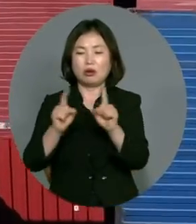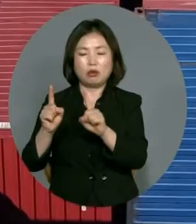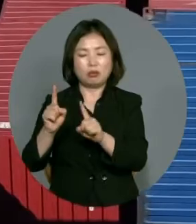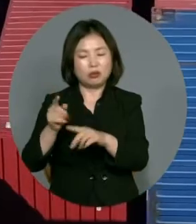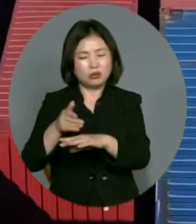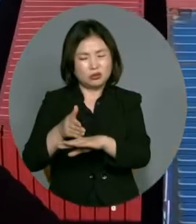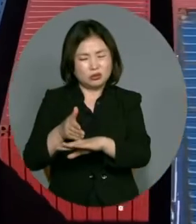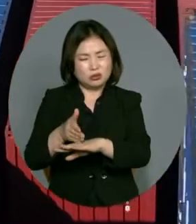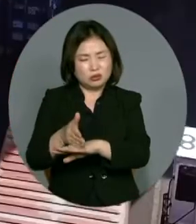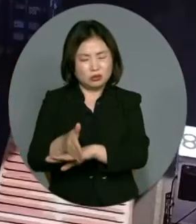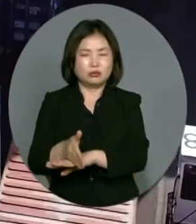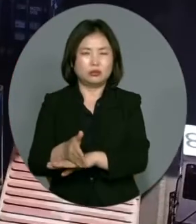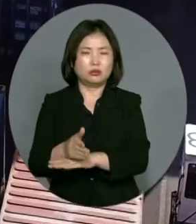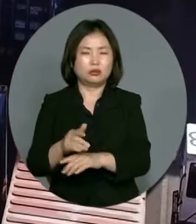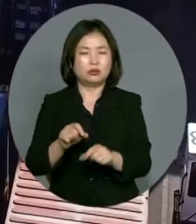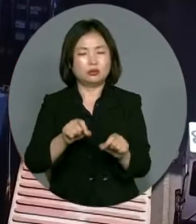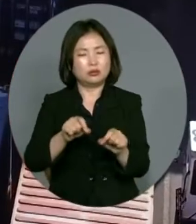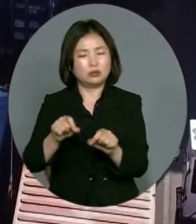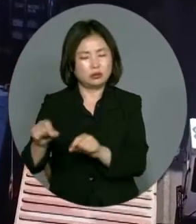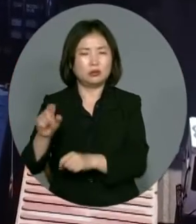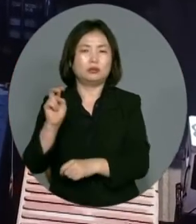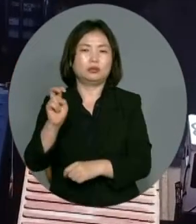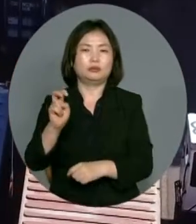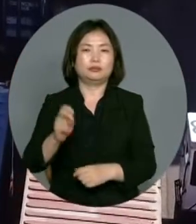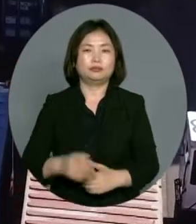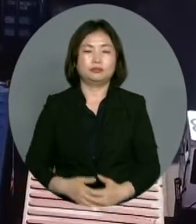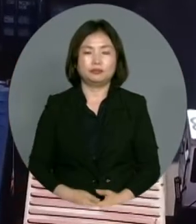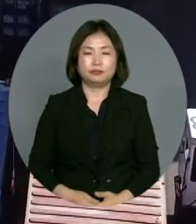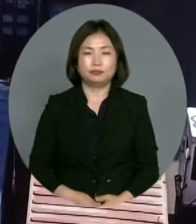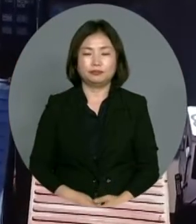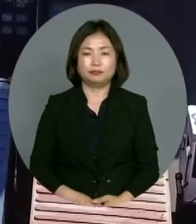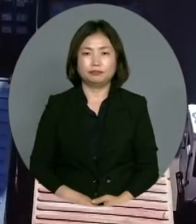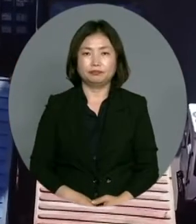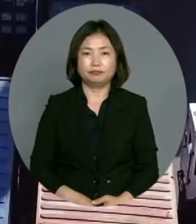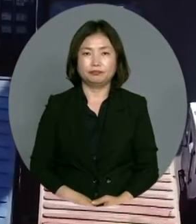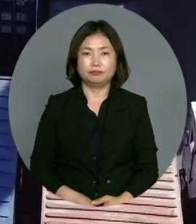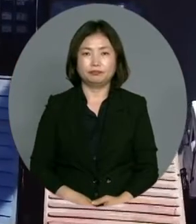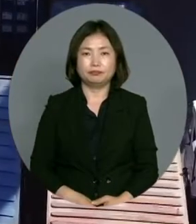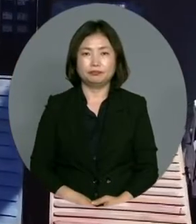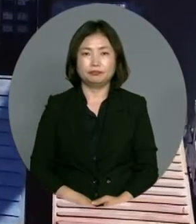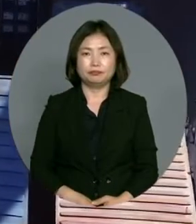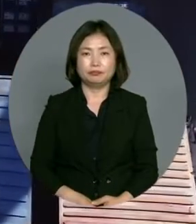상당히 지연될 것으로 우려하고 있습니다. MBC 뉴스 한태현입니다.